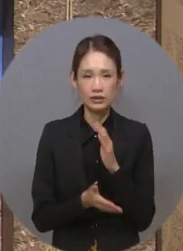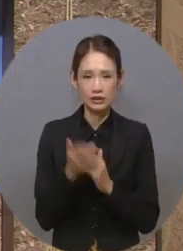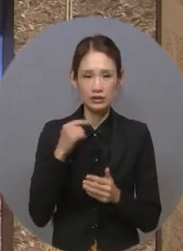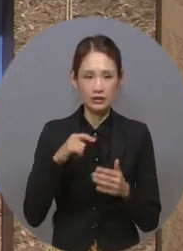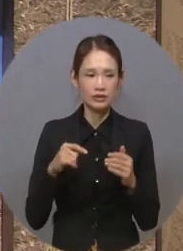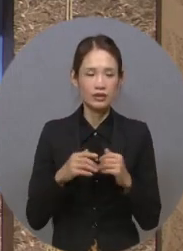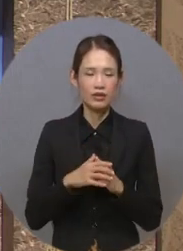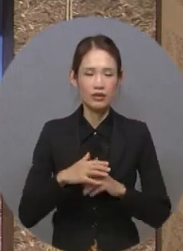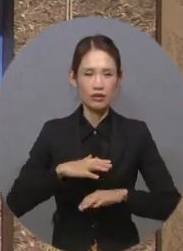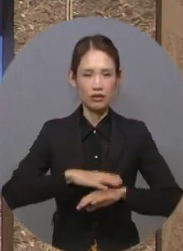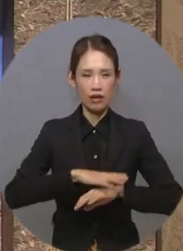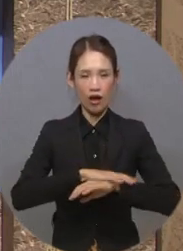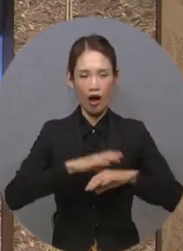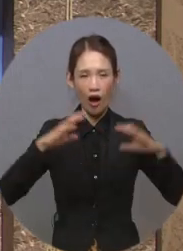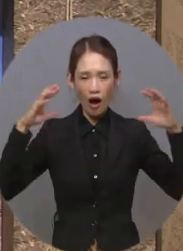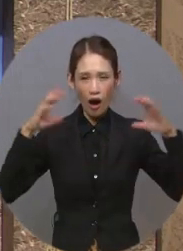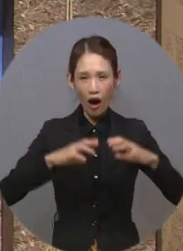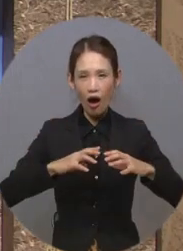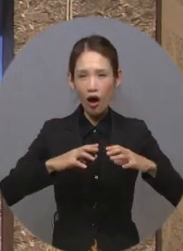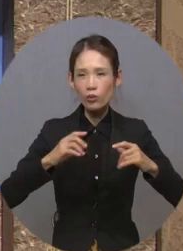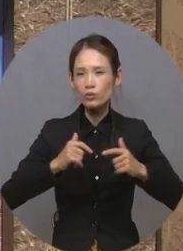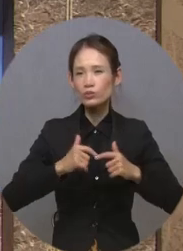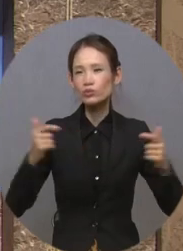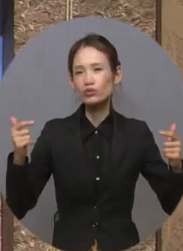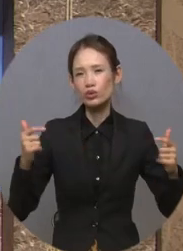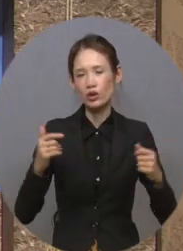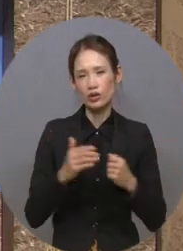시내에서 과밀학급에 있는 애들이 시골 학교 가서